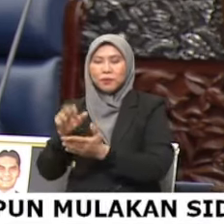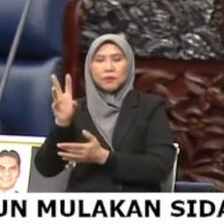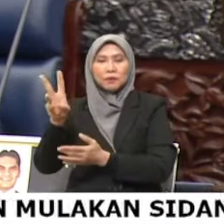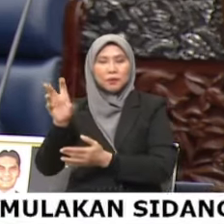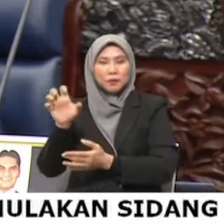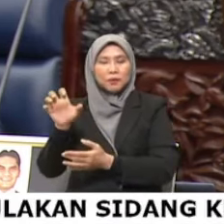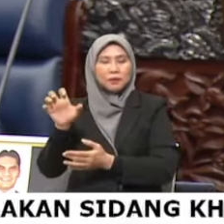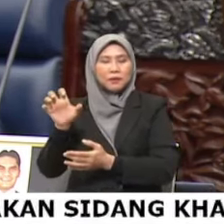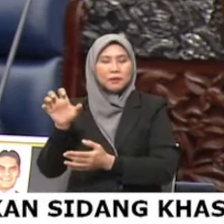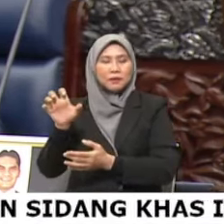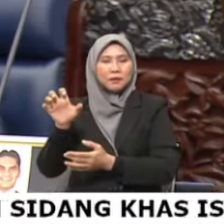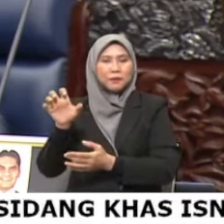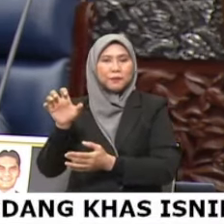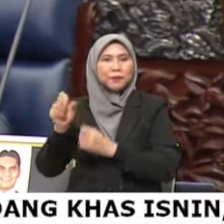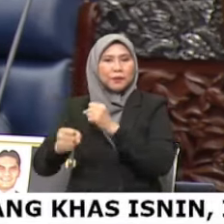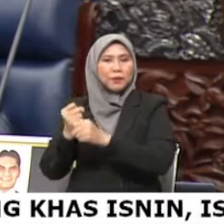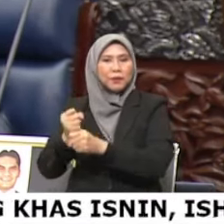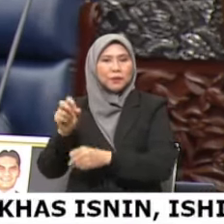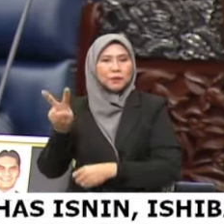9,655 pada tahun